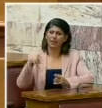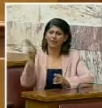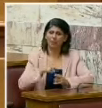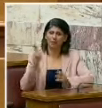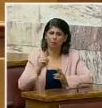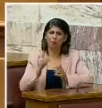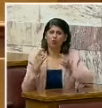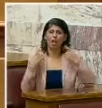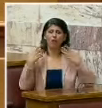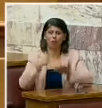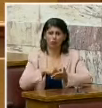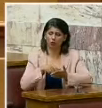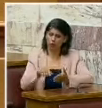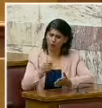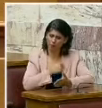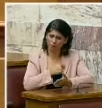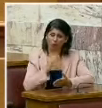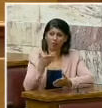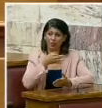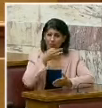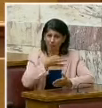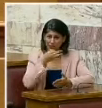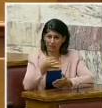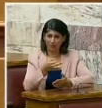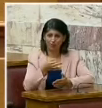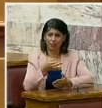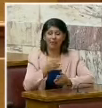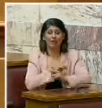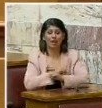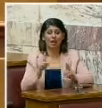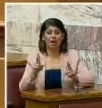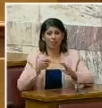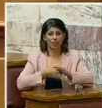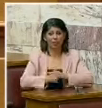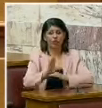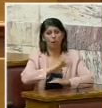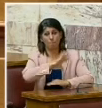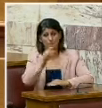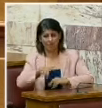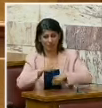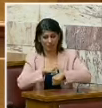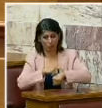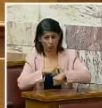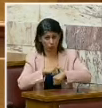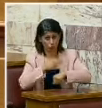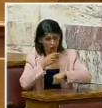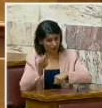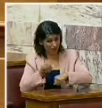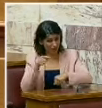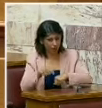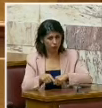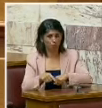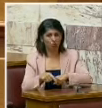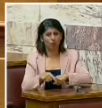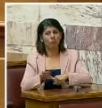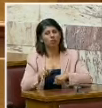είστε πιστευτός όταν θα μιλήσετε για καθαρή έξοδο. Μέχρι που να το κάνετε αυτό, προφανώς